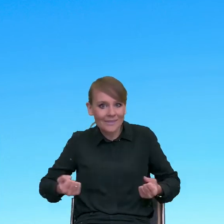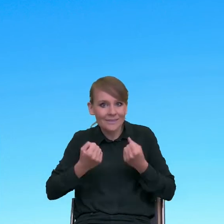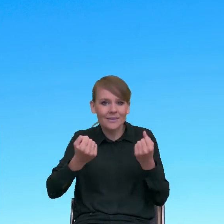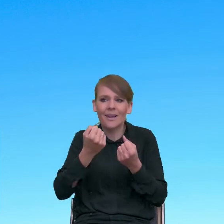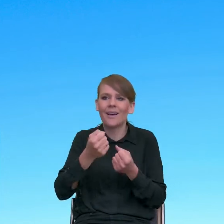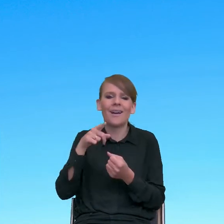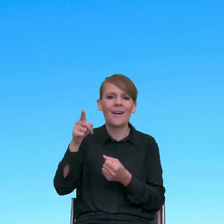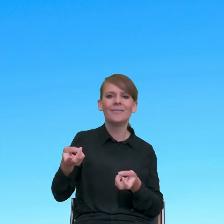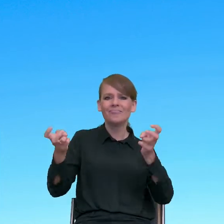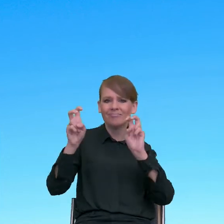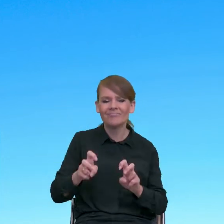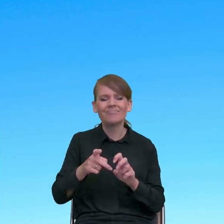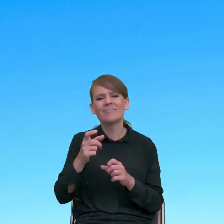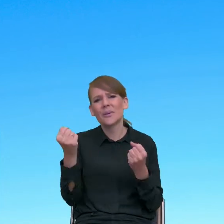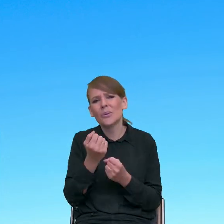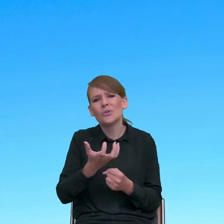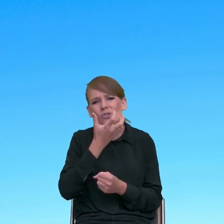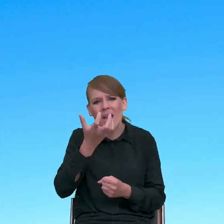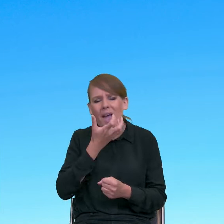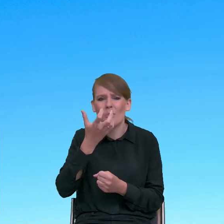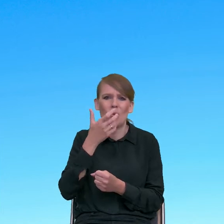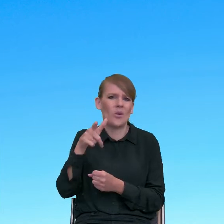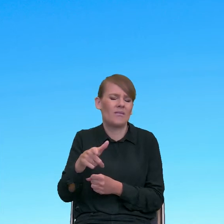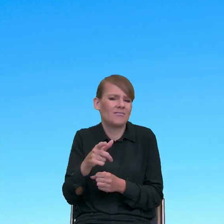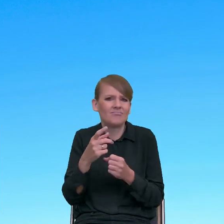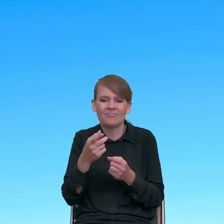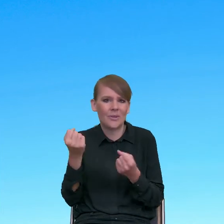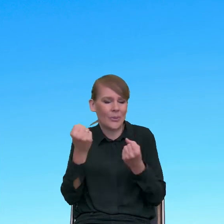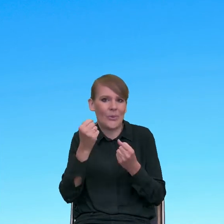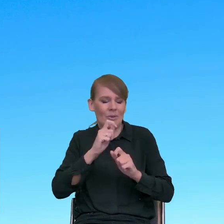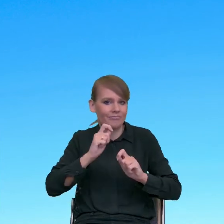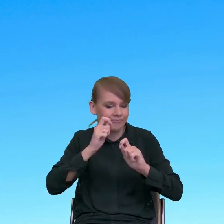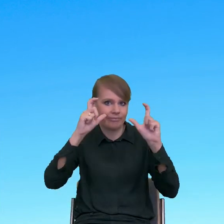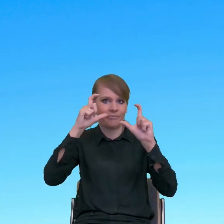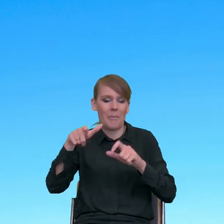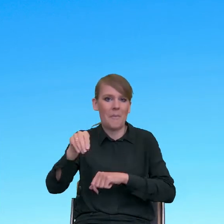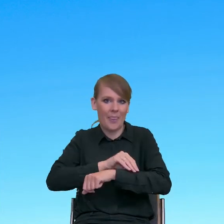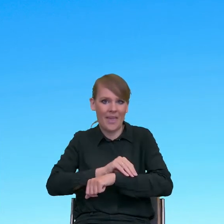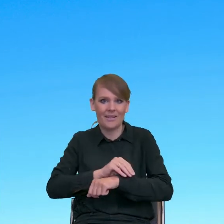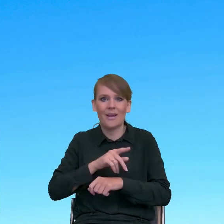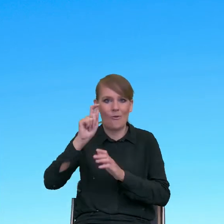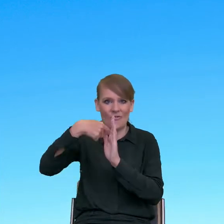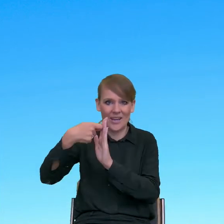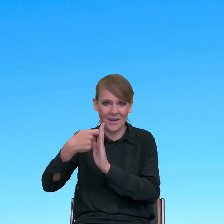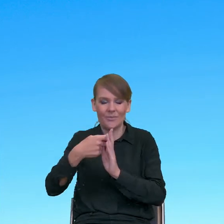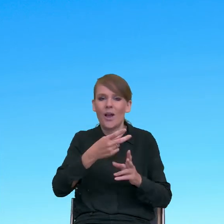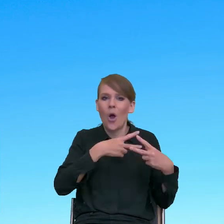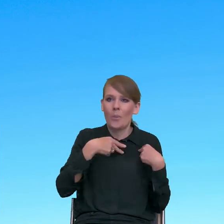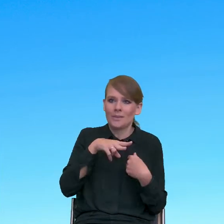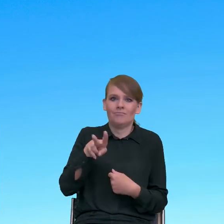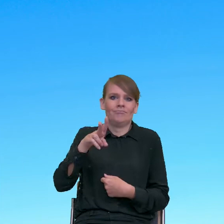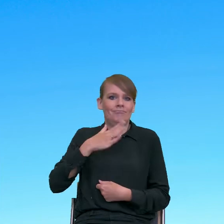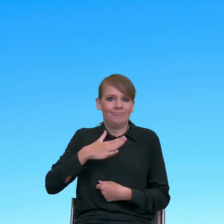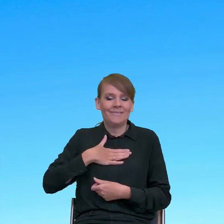niezwykle sugestywny, spójny i ciepły materiał, który zdobył serca wszystkich osób w jury. Zapraszam